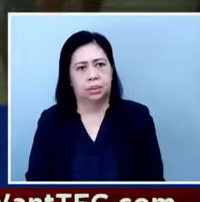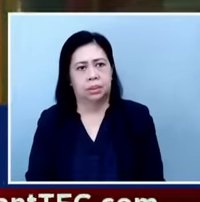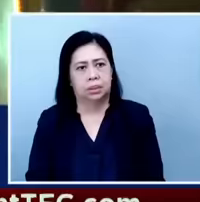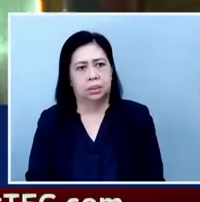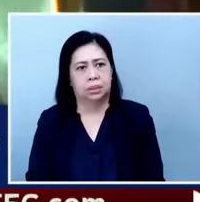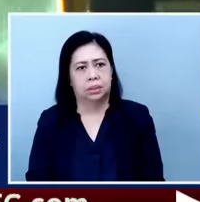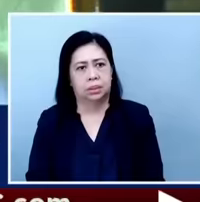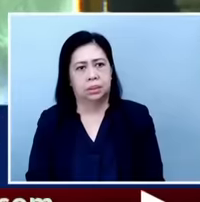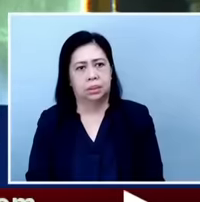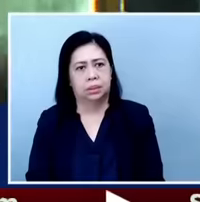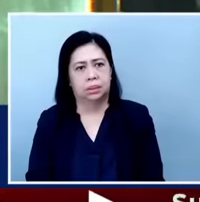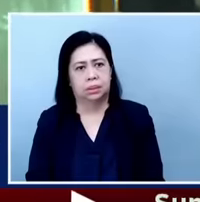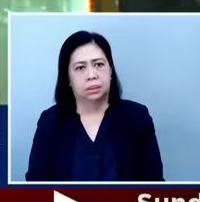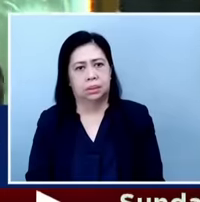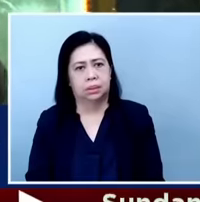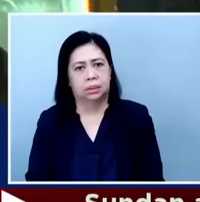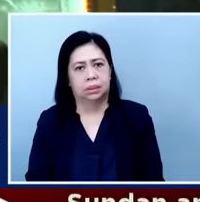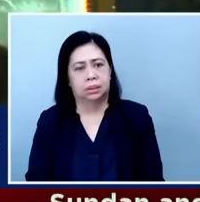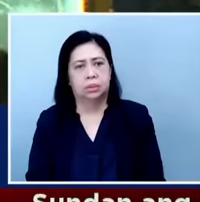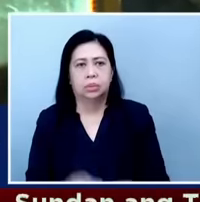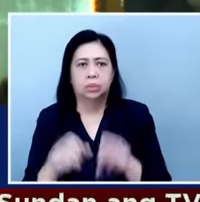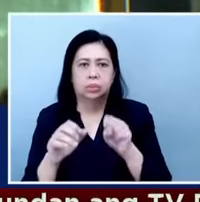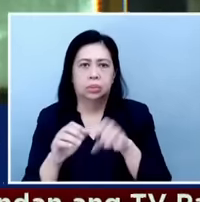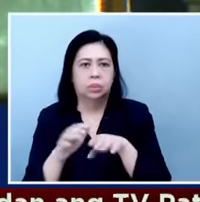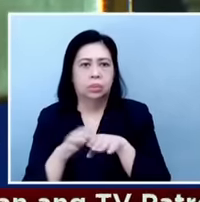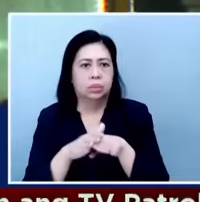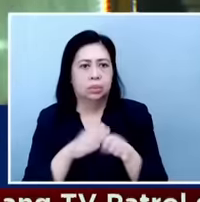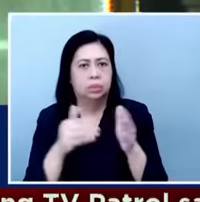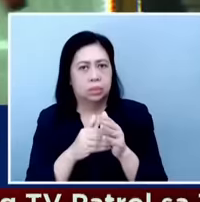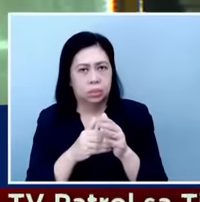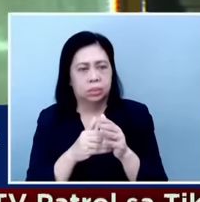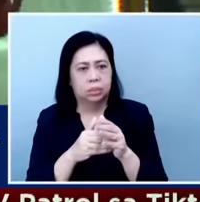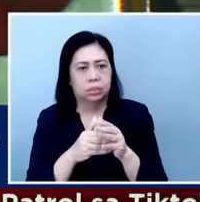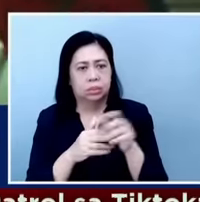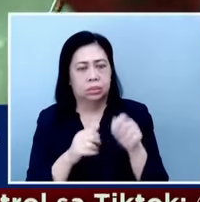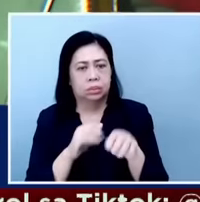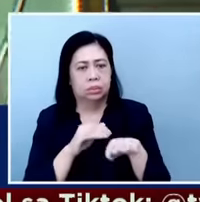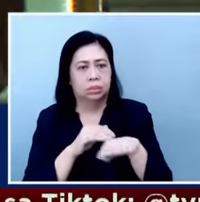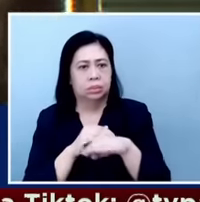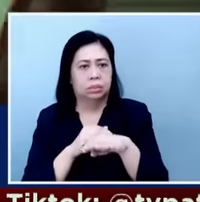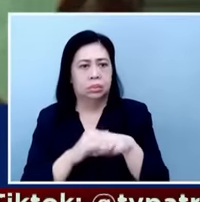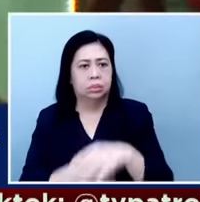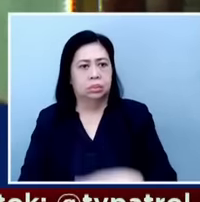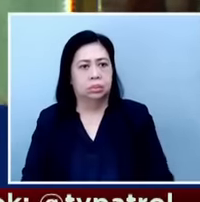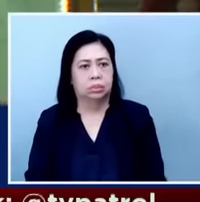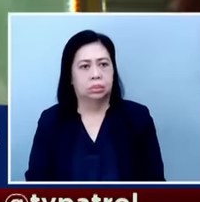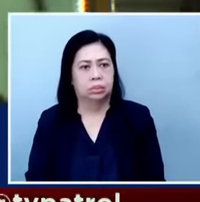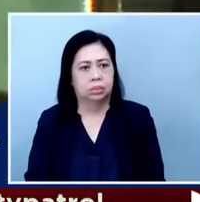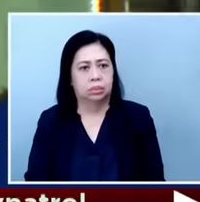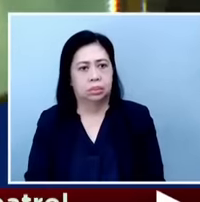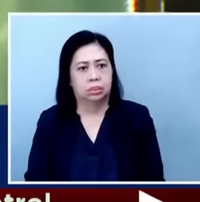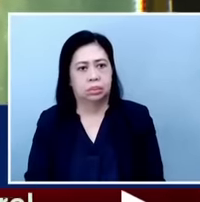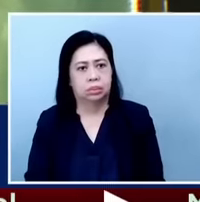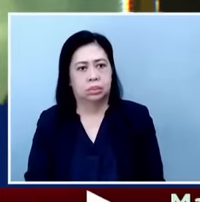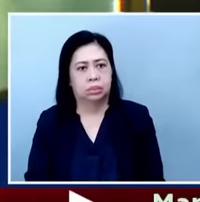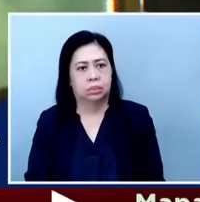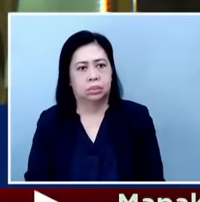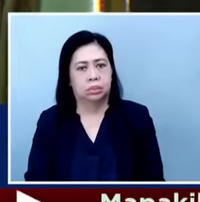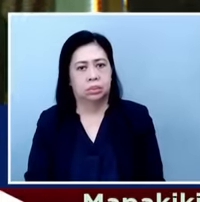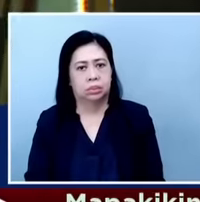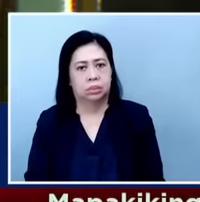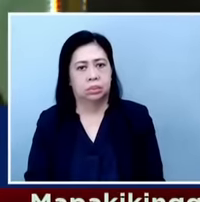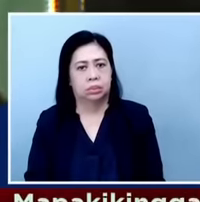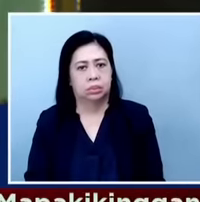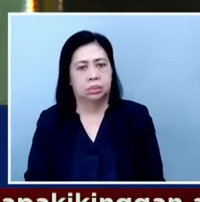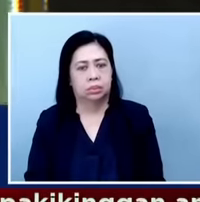Quiapo Church. Kaya bumagal ulit ang takbo ng andas ng Poong Nazareno. Ayan o, tumatakbo na